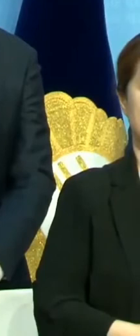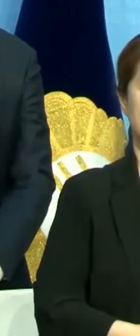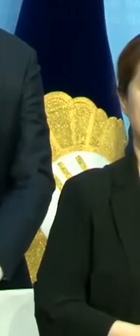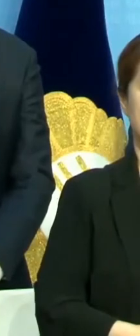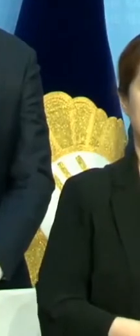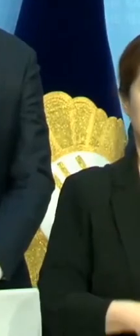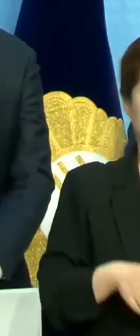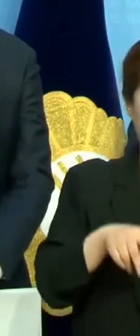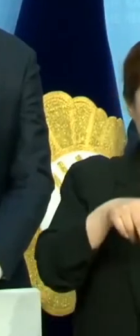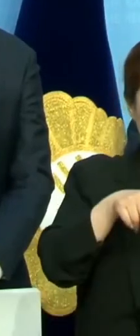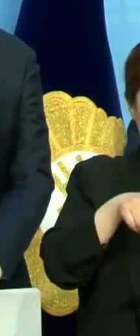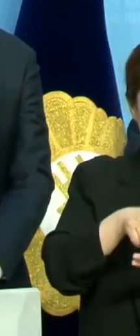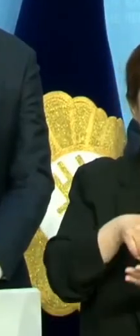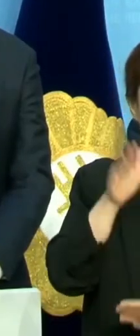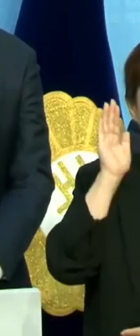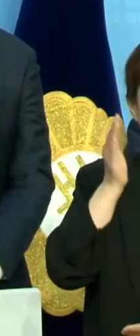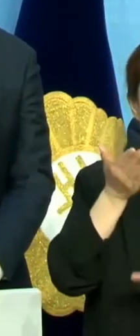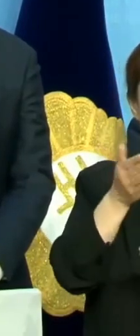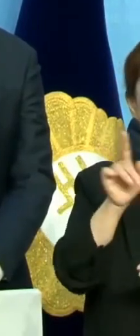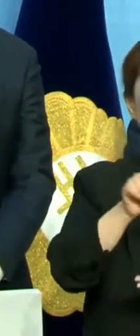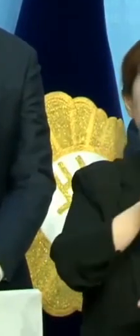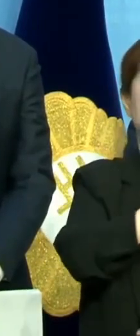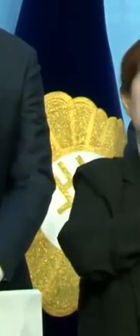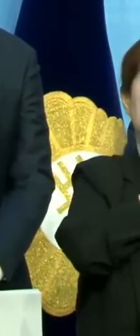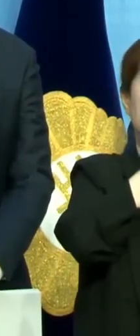제가 여기서 제일 후회스러운 건